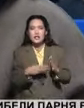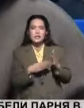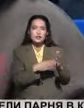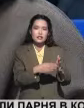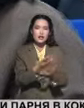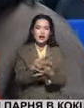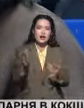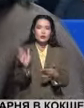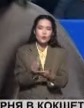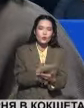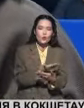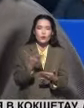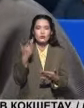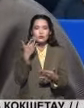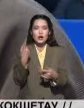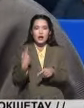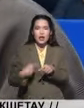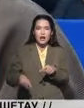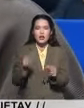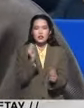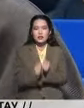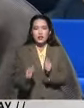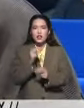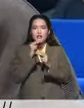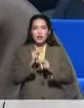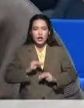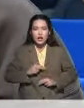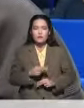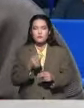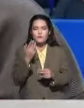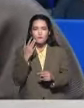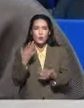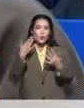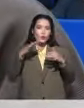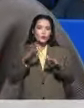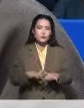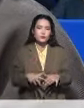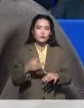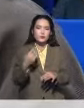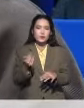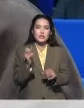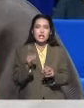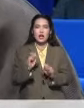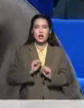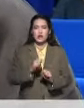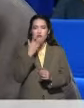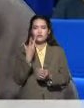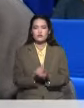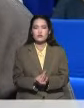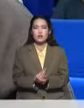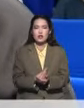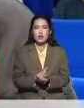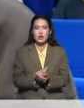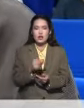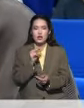ставки выбирать, их различия. Также обращу внимание людей на как отстаивать свои права при банкротстве